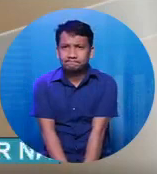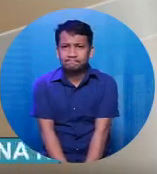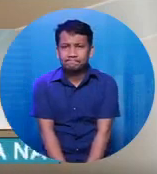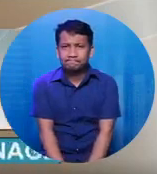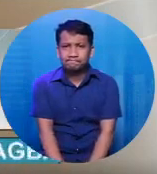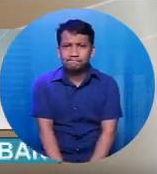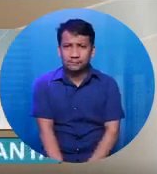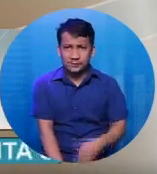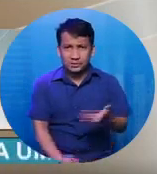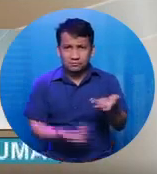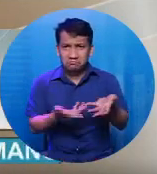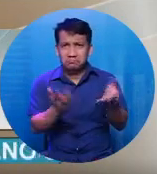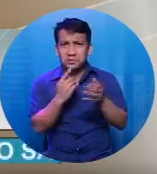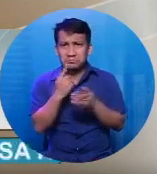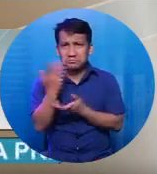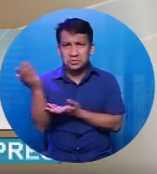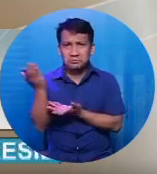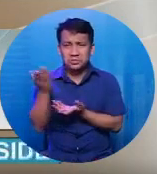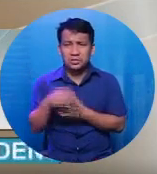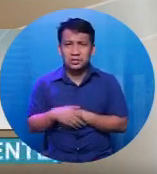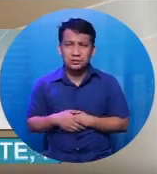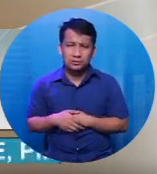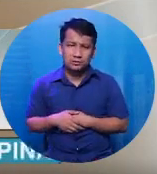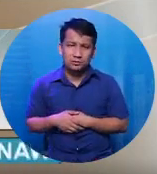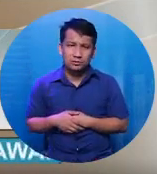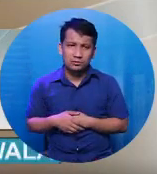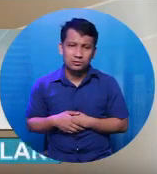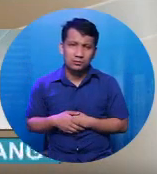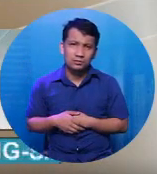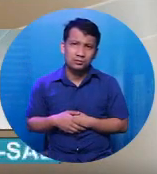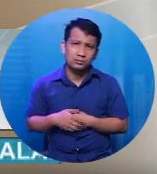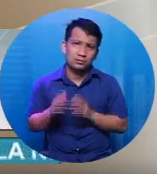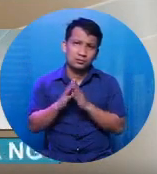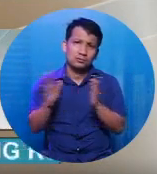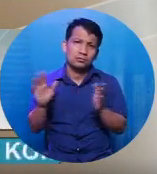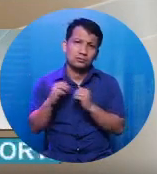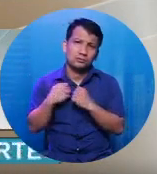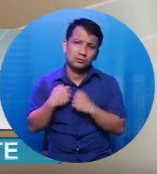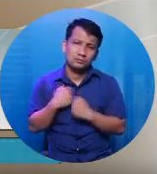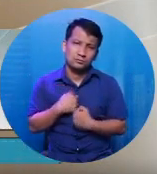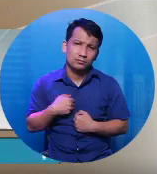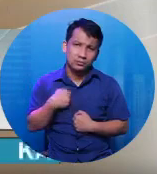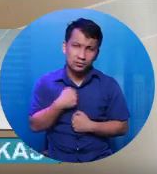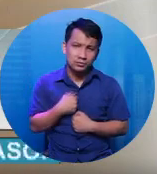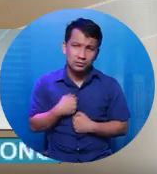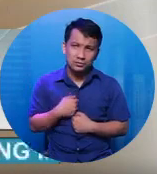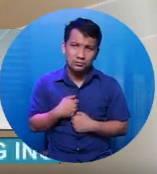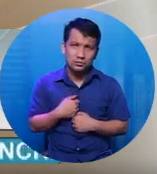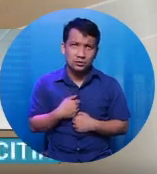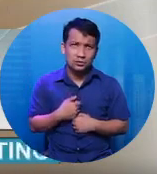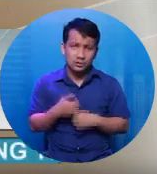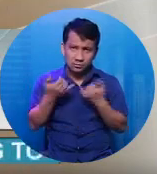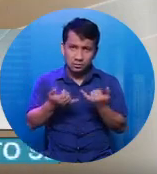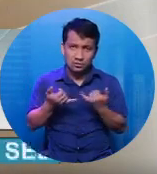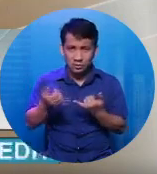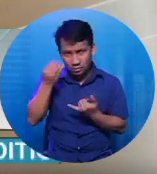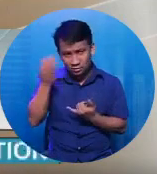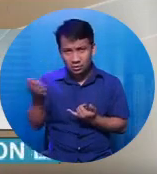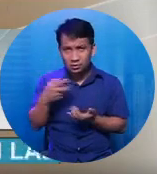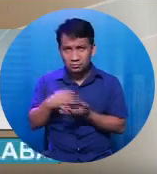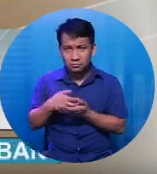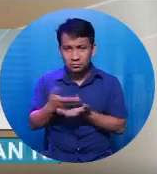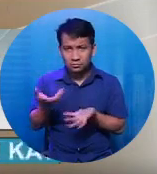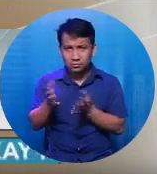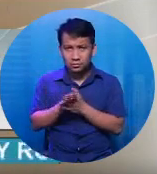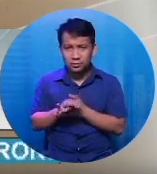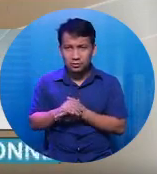Sige, sir, magsalita kayo. Di po, sir. Sobrang nagmamakaawa po sa kanya, sir. Sige, sir. Subukan mo ngayon. Nagkikinig po siya, sir. Go ahead po.